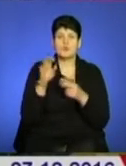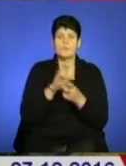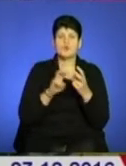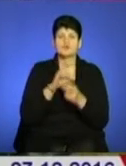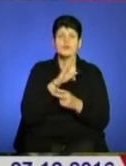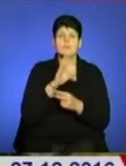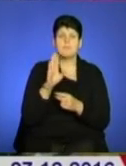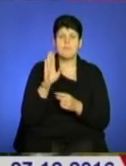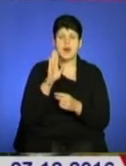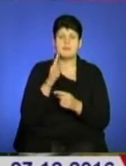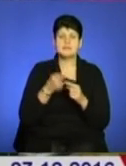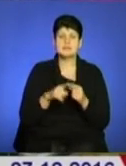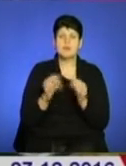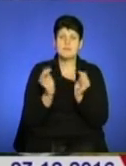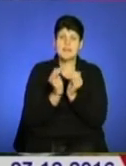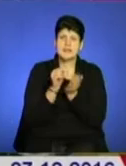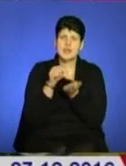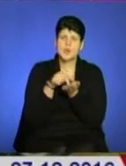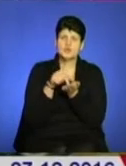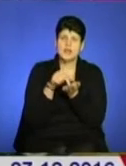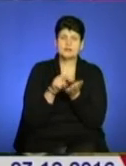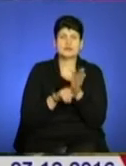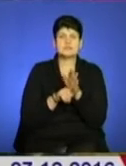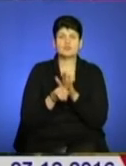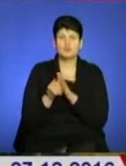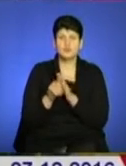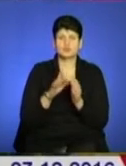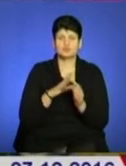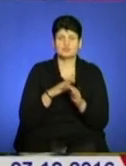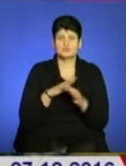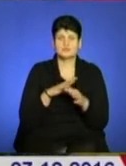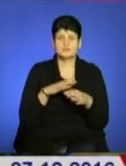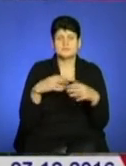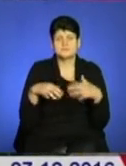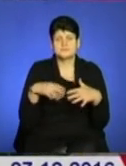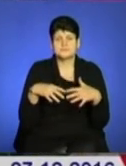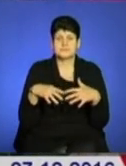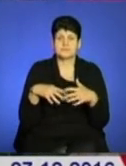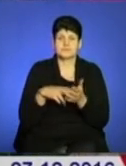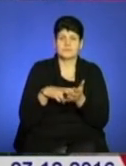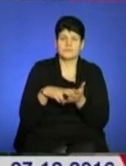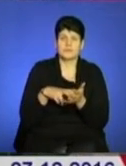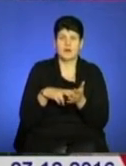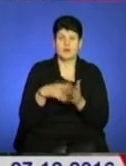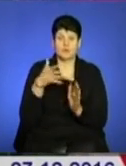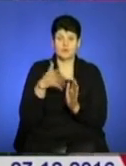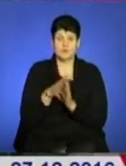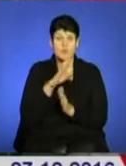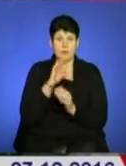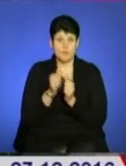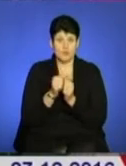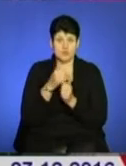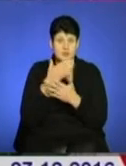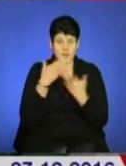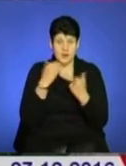курчатку, яке спочатку було зовсім не впевнене в собі, але коли зрозуміло, що мами поруч нема, стало сміливим